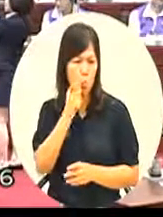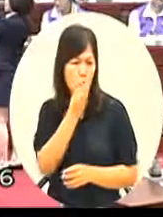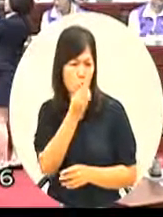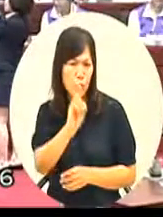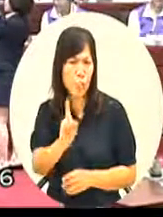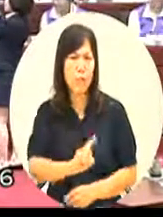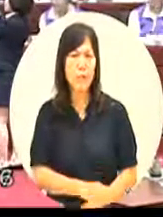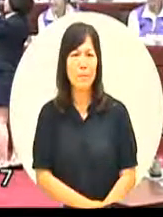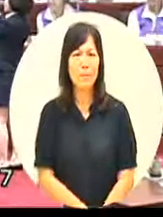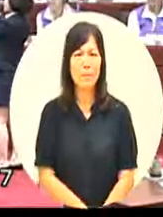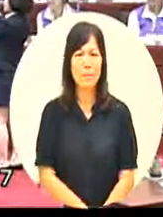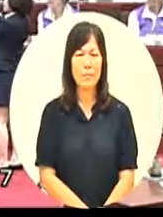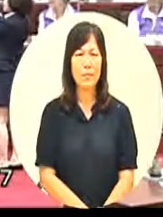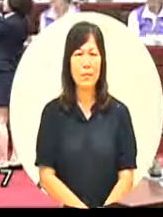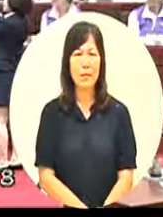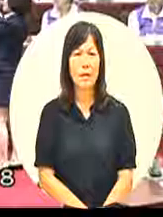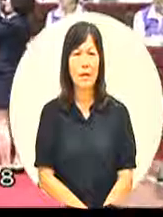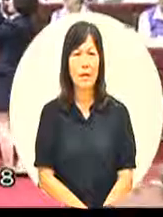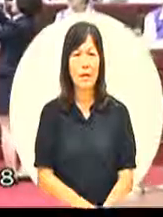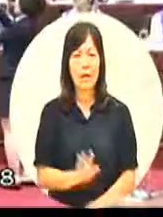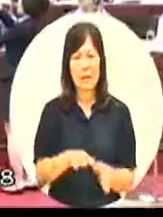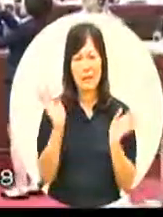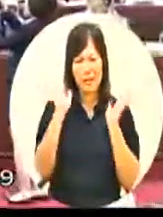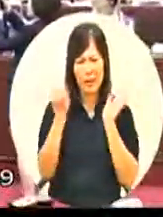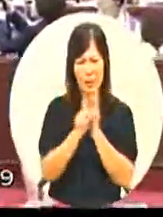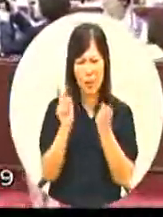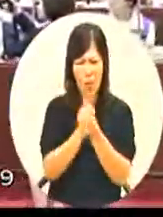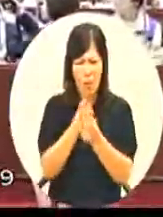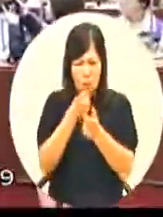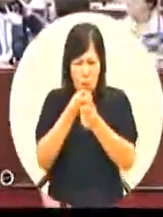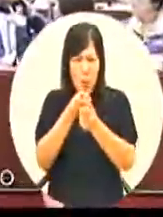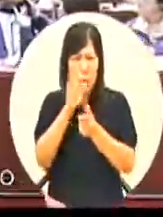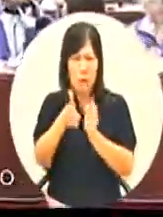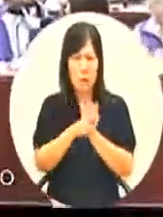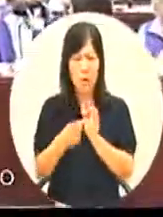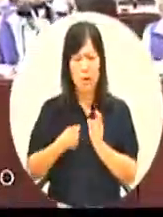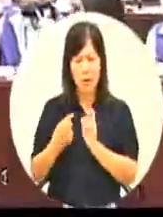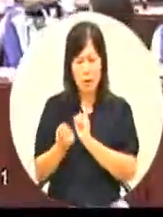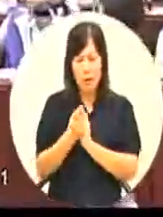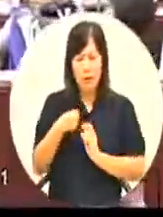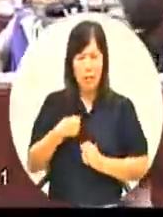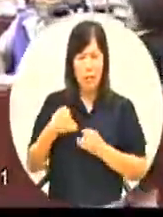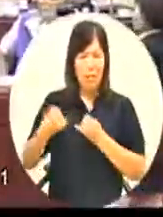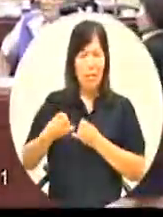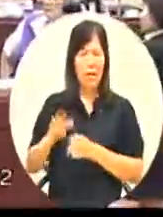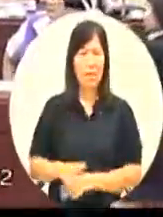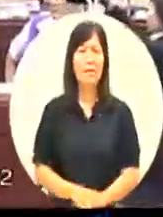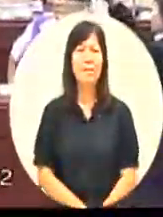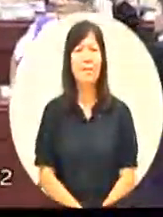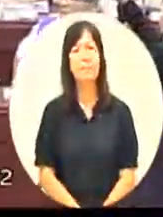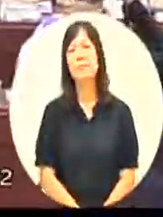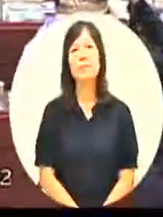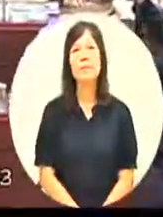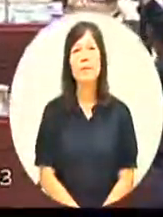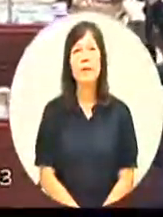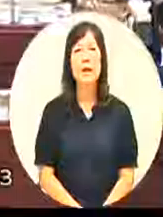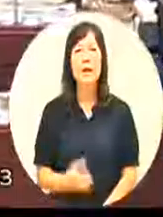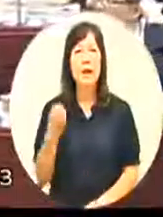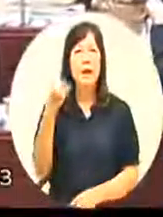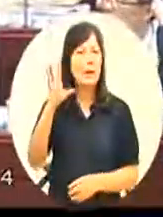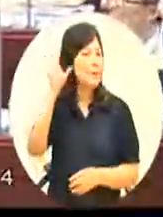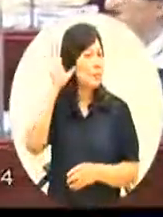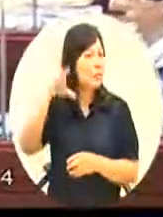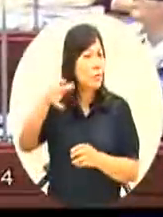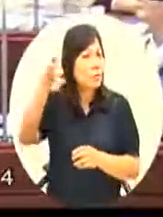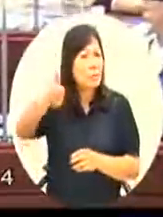在不敢吃糖，小朋友对小朋友吸引力，在我们这里看起来蛮可怕。 是，那新闻局长在